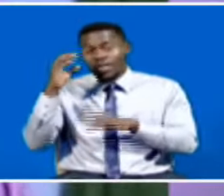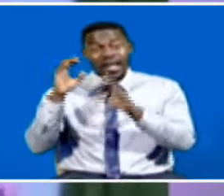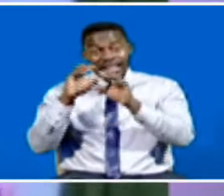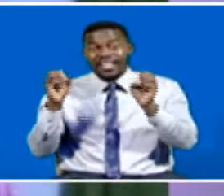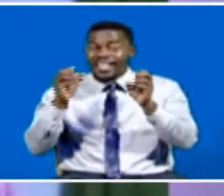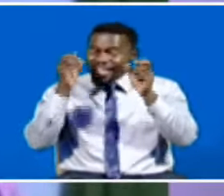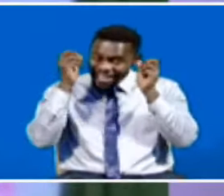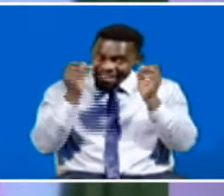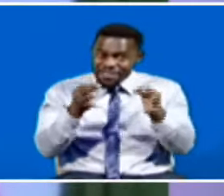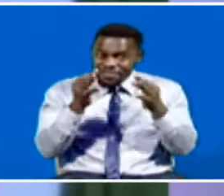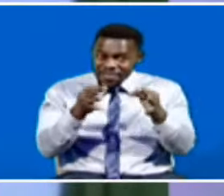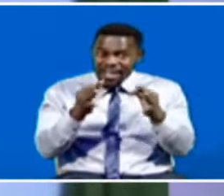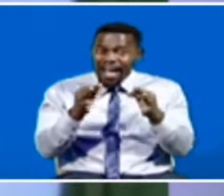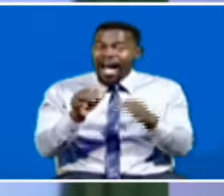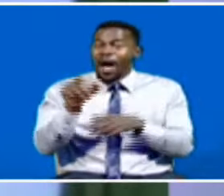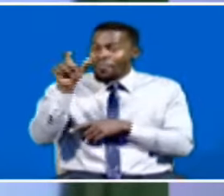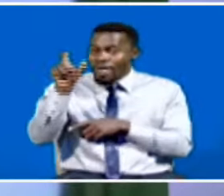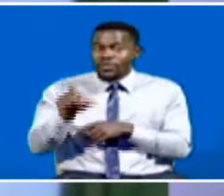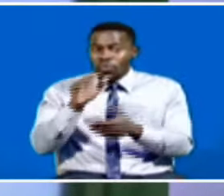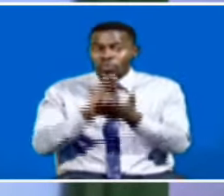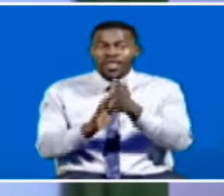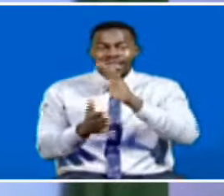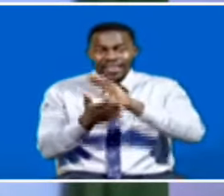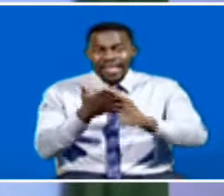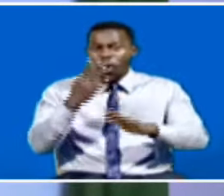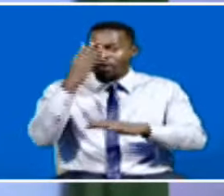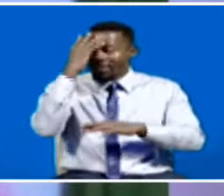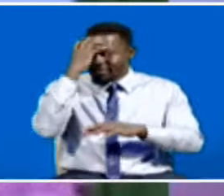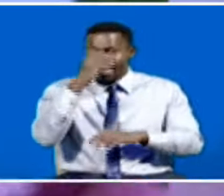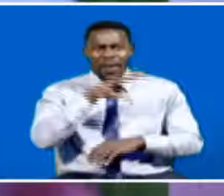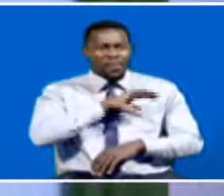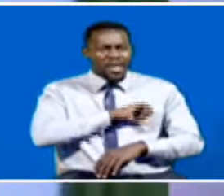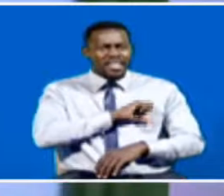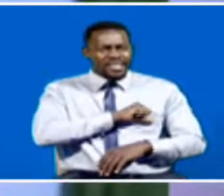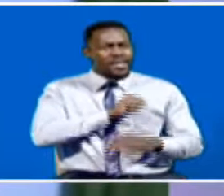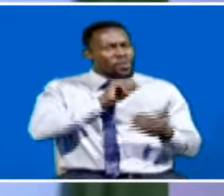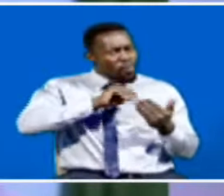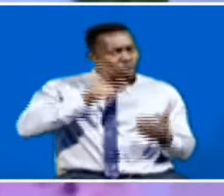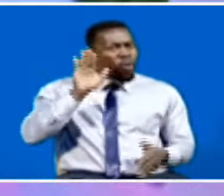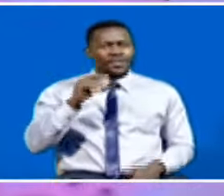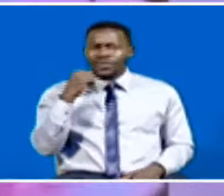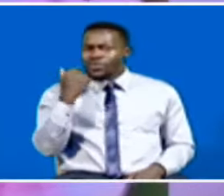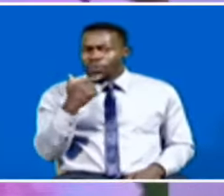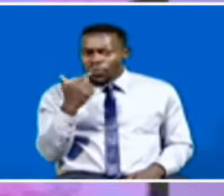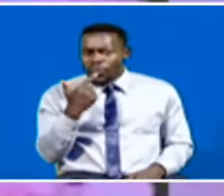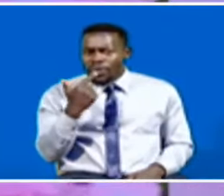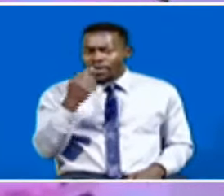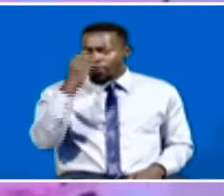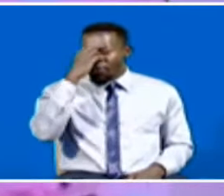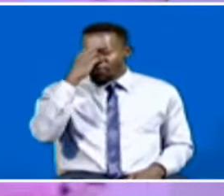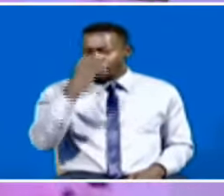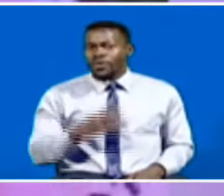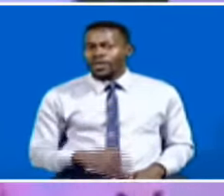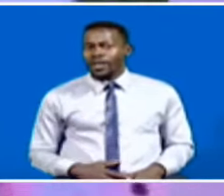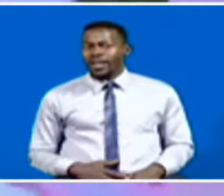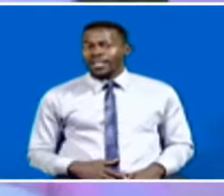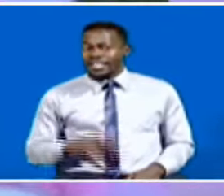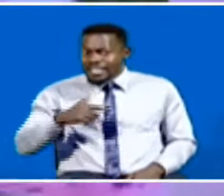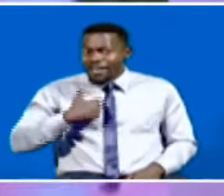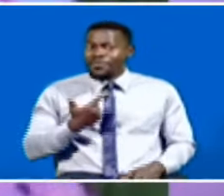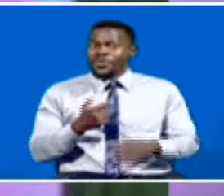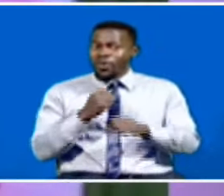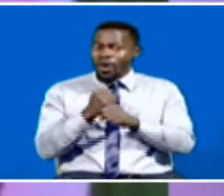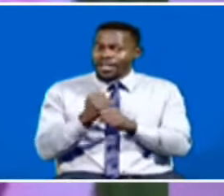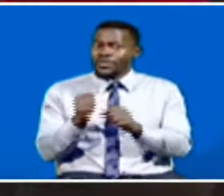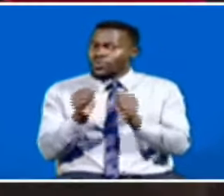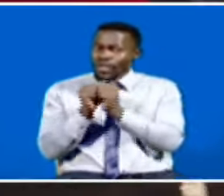Kama kuna mtu hana asira, ana uvumilivu, ile patience, sisi tunashindanga na yeye. You think we are